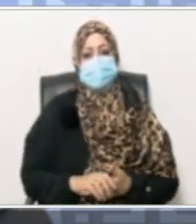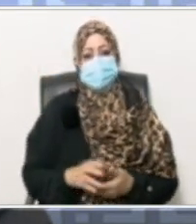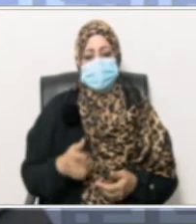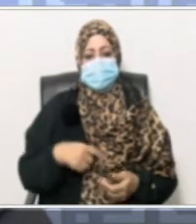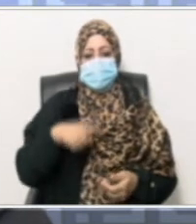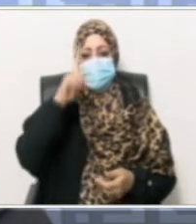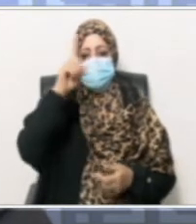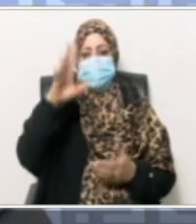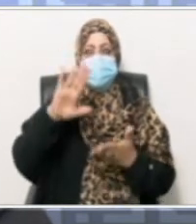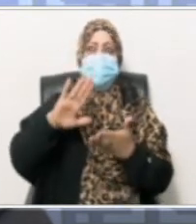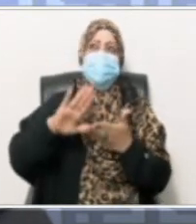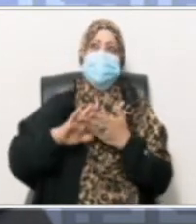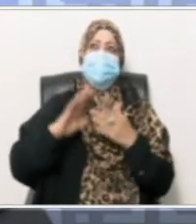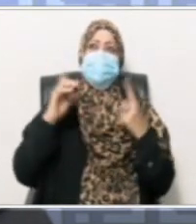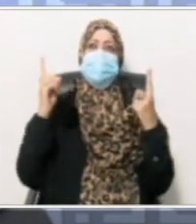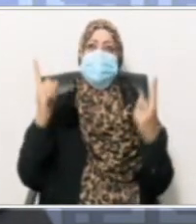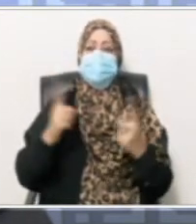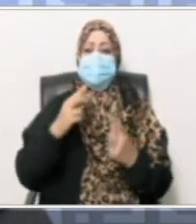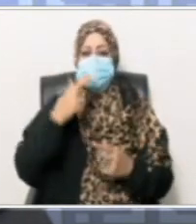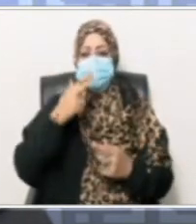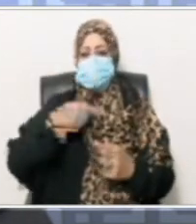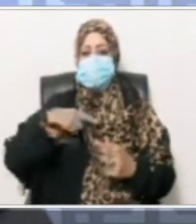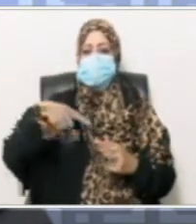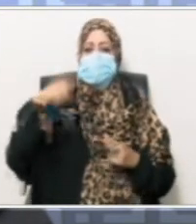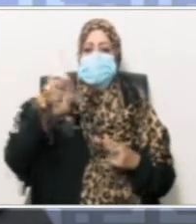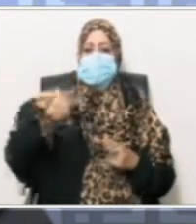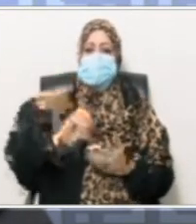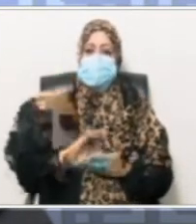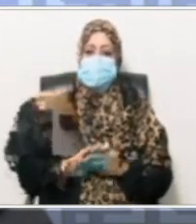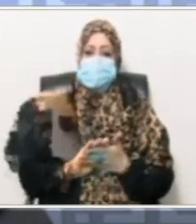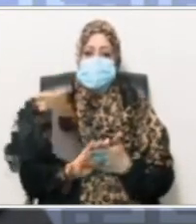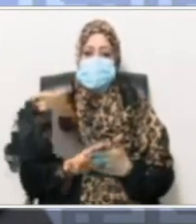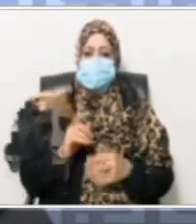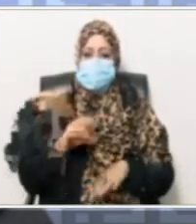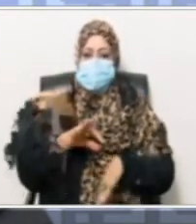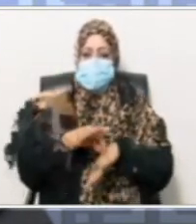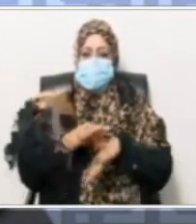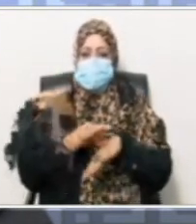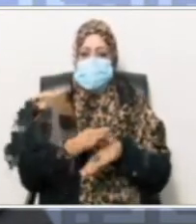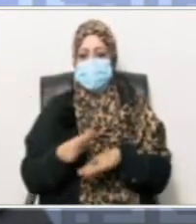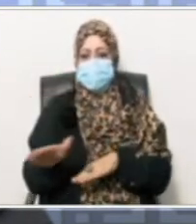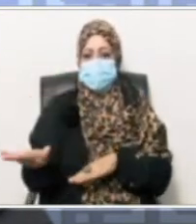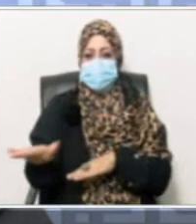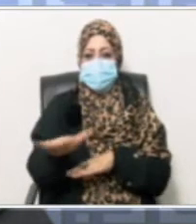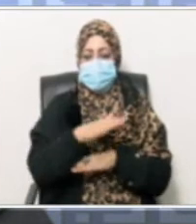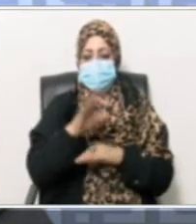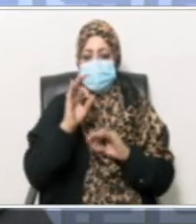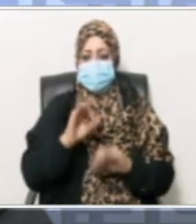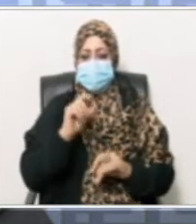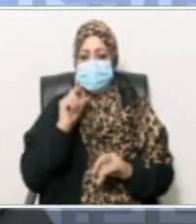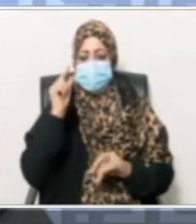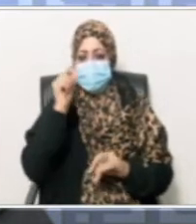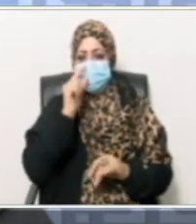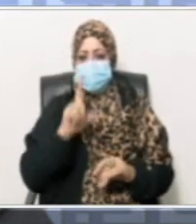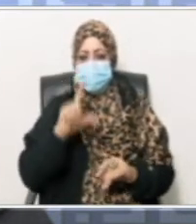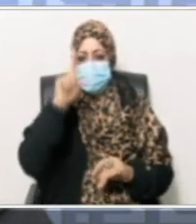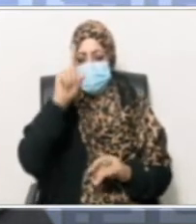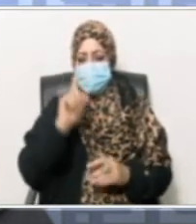كرم الإنسانية بالدين وبعث الرسل إلى الناس